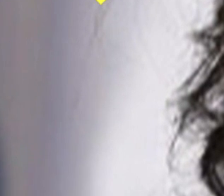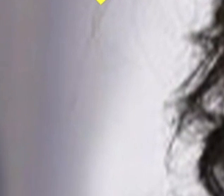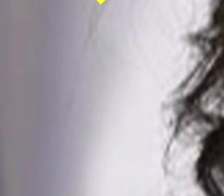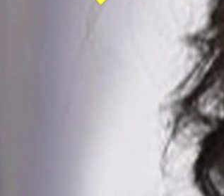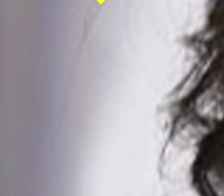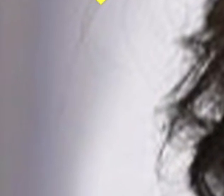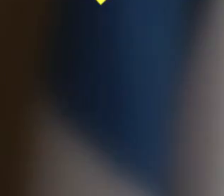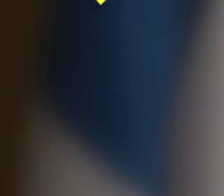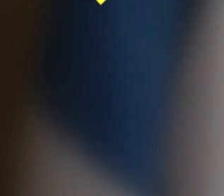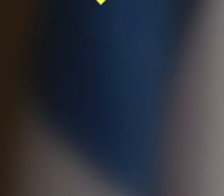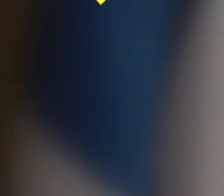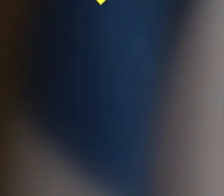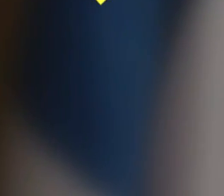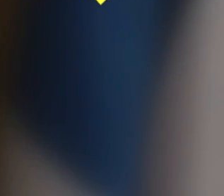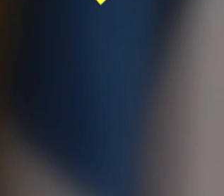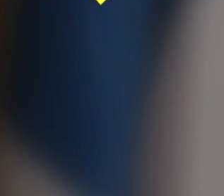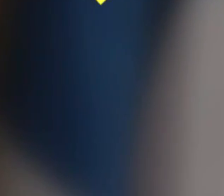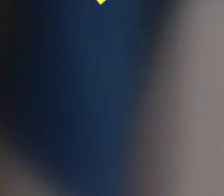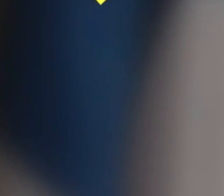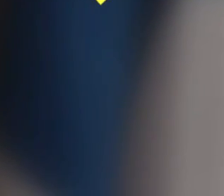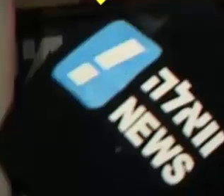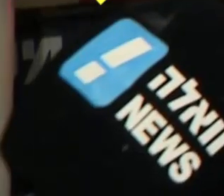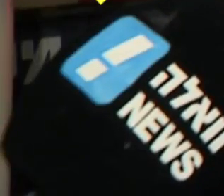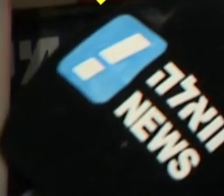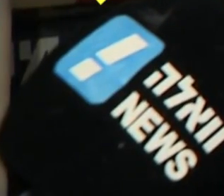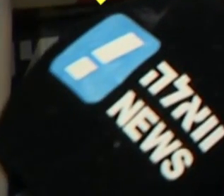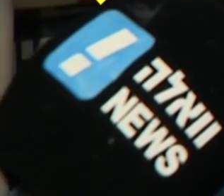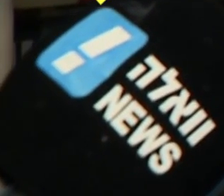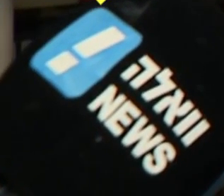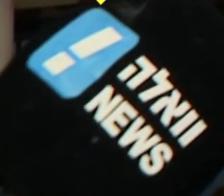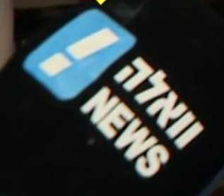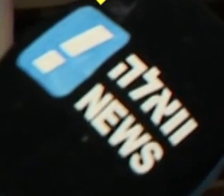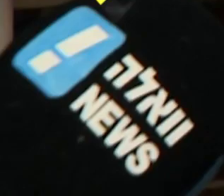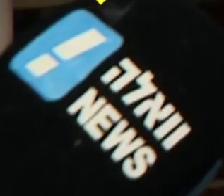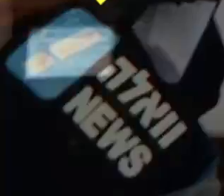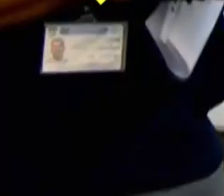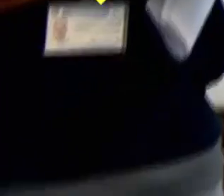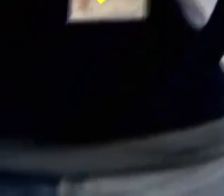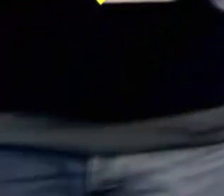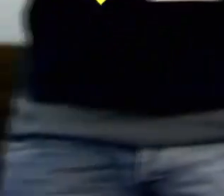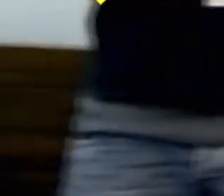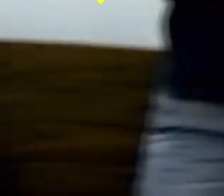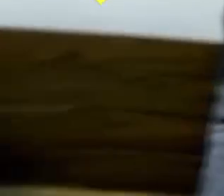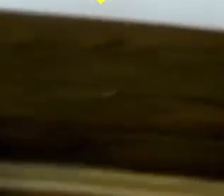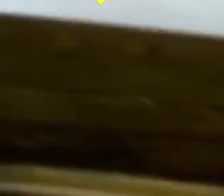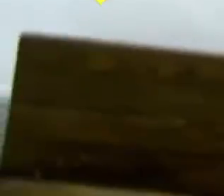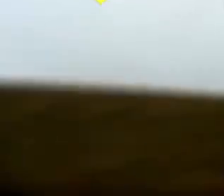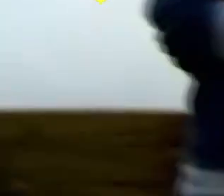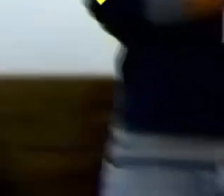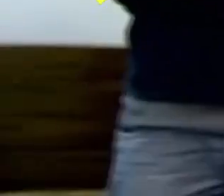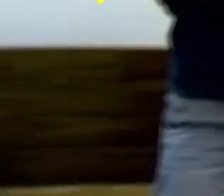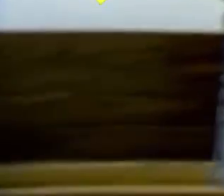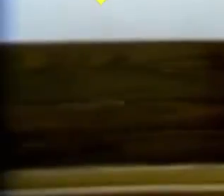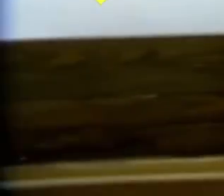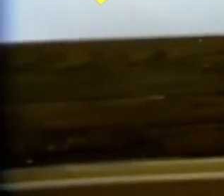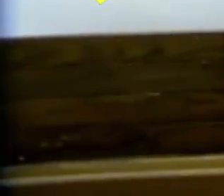לקידומה, ופעל לקידום שופט נוסף המקורב אליו. היא מעולם לא ביקשה ולא קיבלה דבר מאיש. הערב הובא נווה להערכת